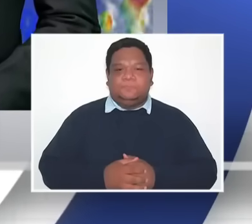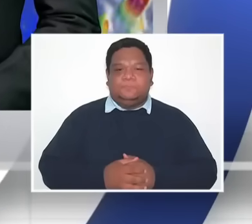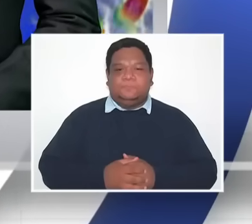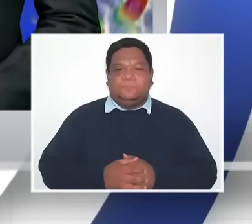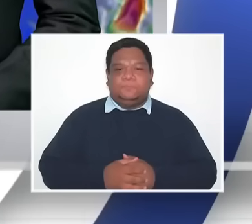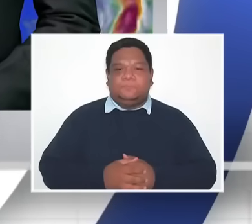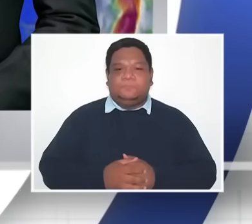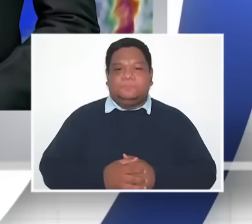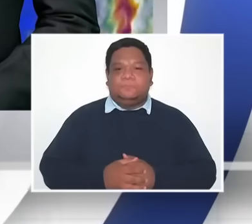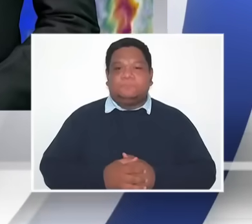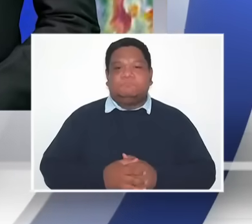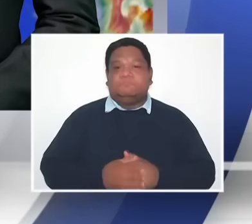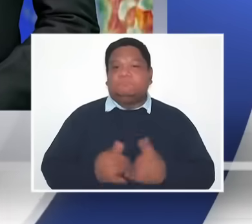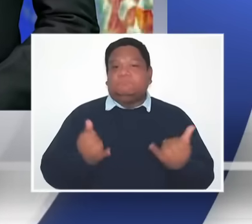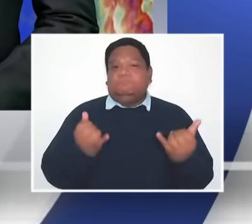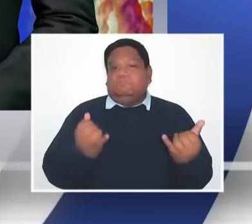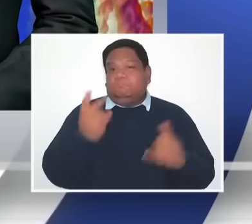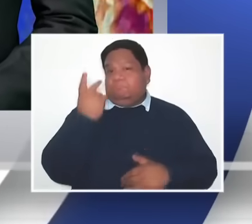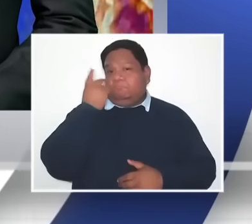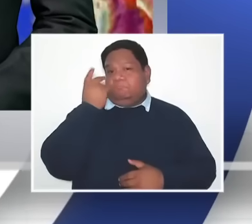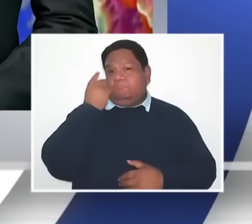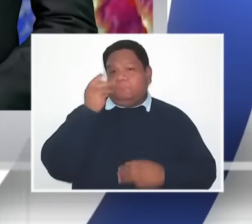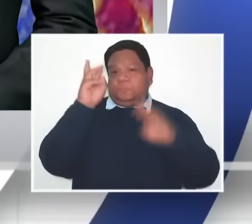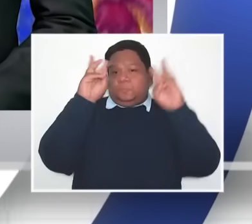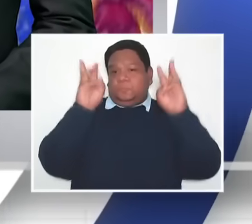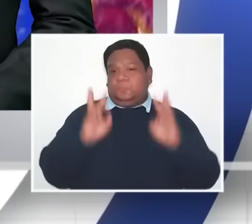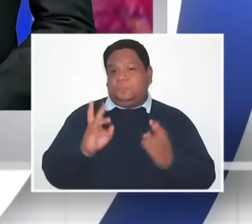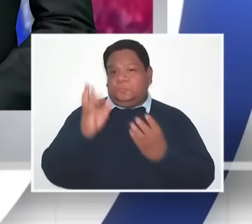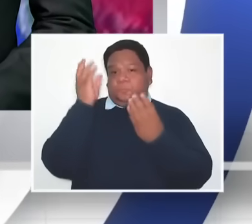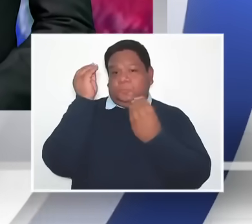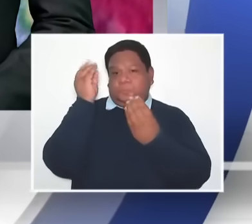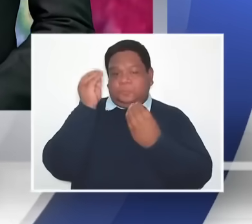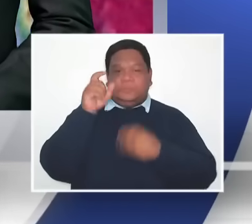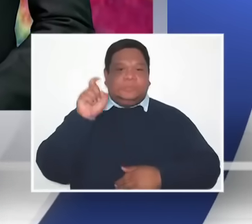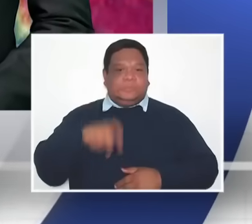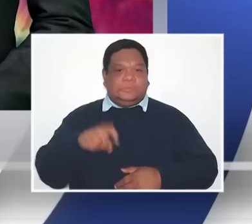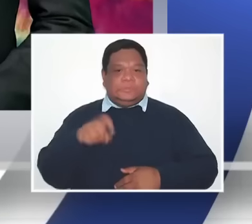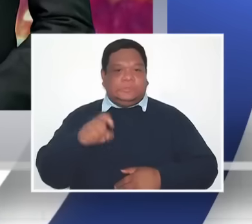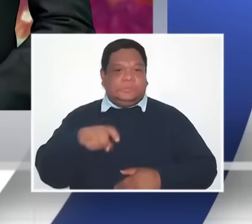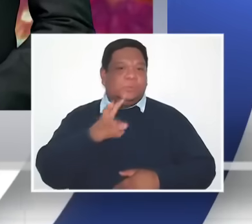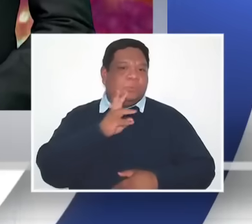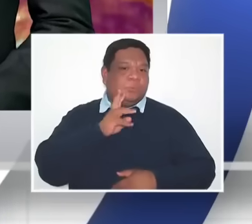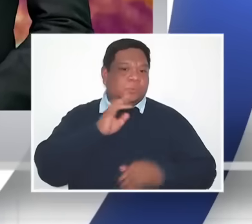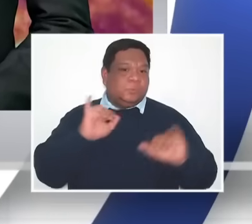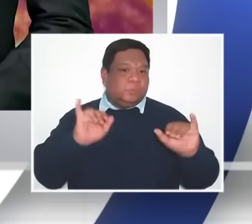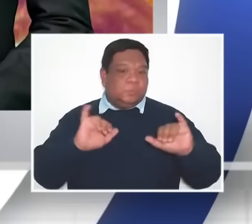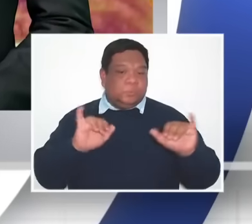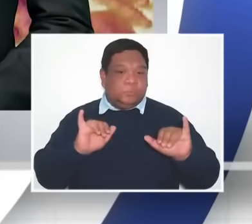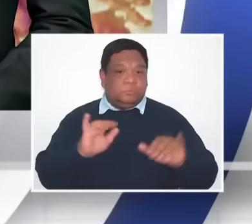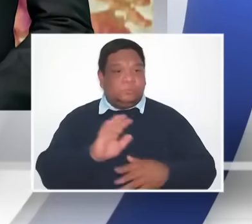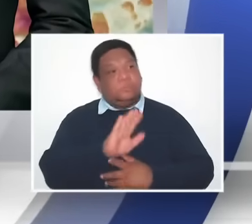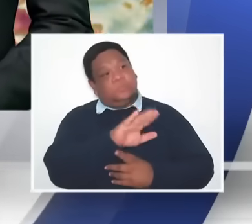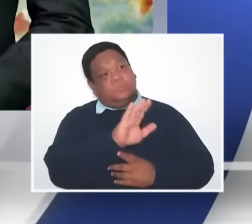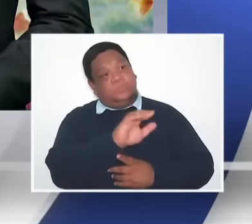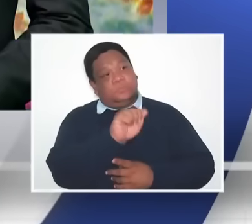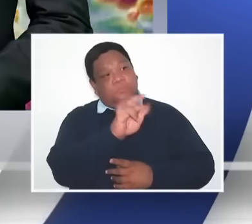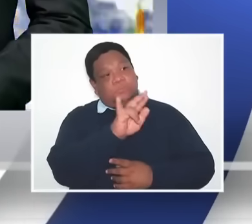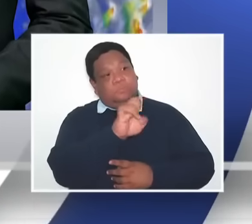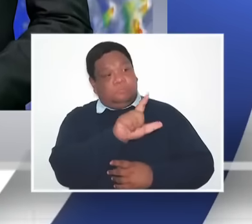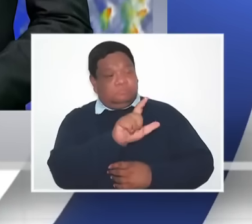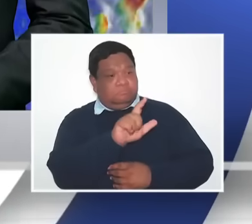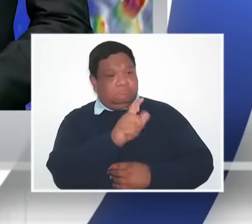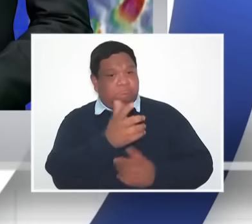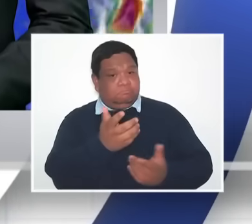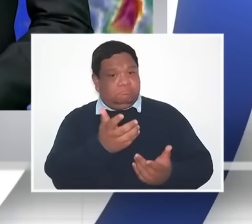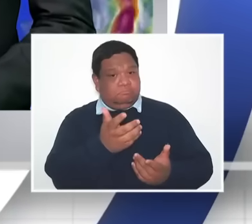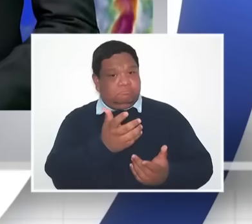Alamin natin ngayon ang lagay ng panahon dahil kailangan pa rin ng tubig. Ariel, kailangan pa bang sumayaw